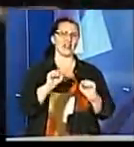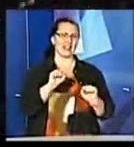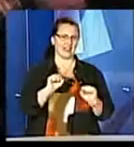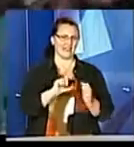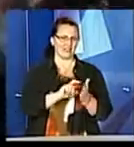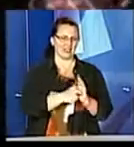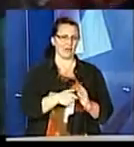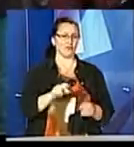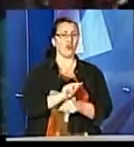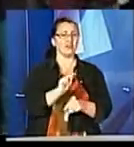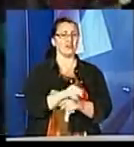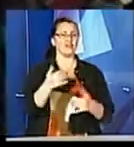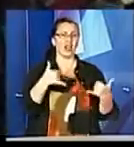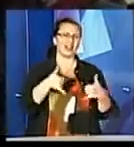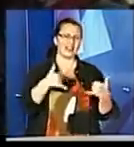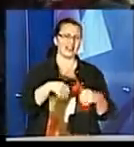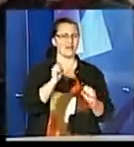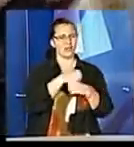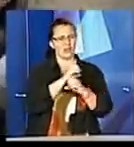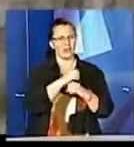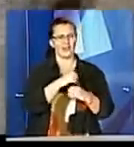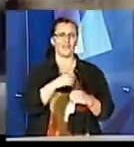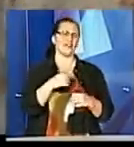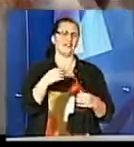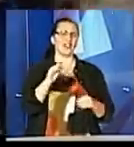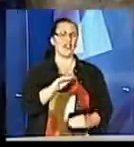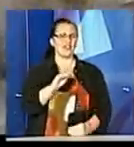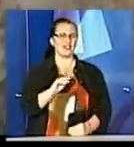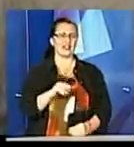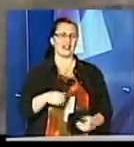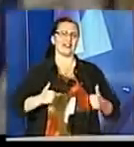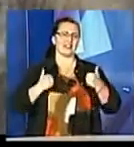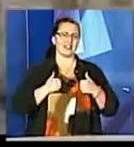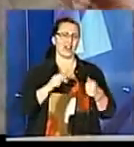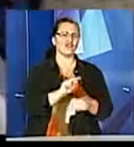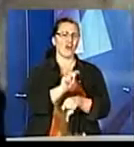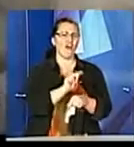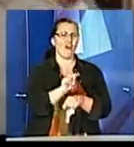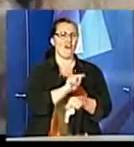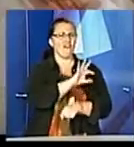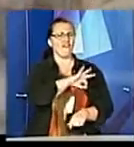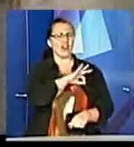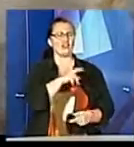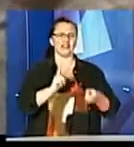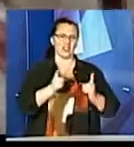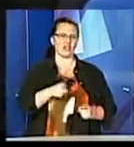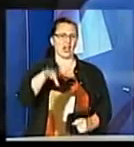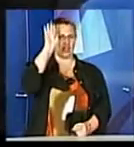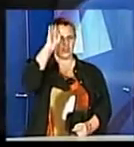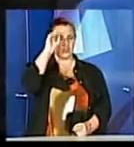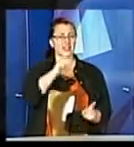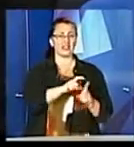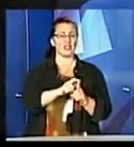хлопців фізики і хімії, але й намагались виховати у них справжніх чоловіків. Як кажеться, за словами